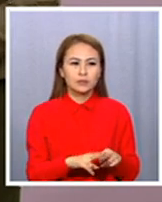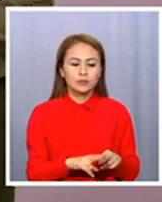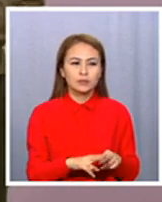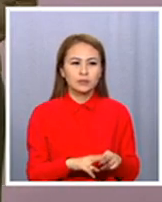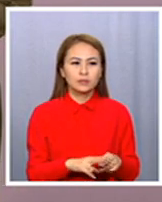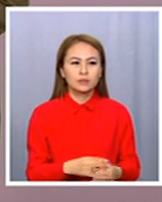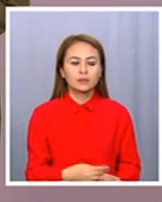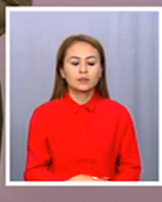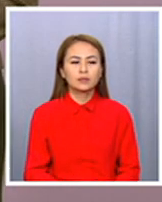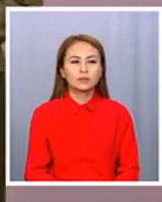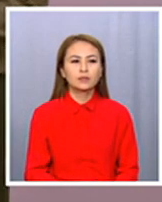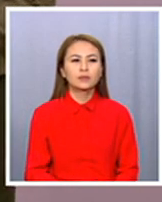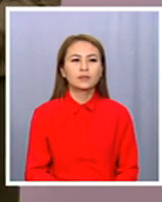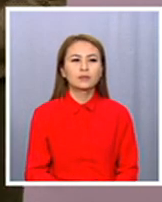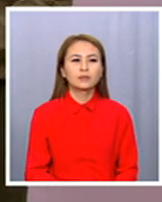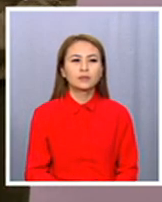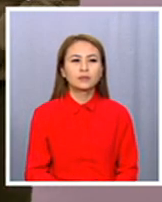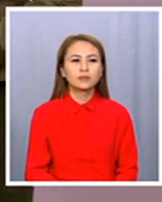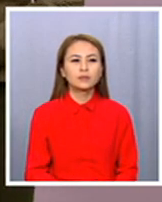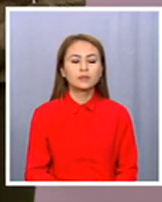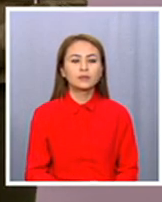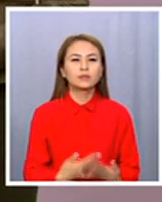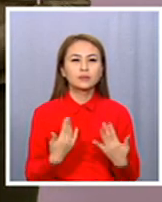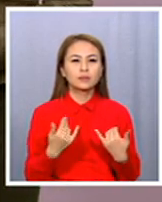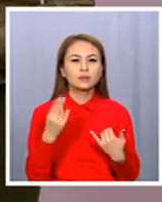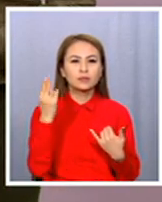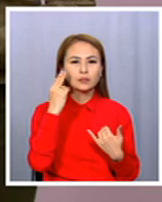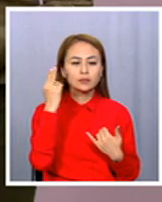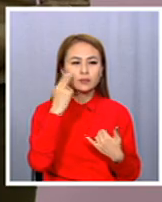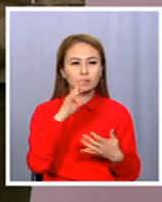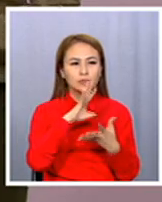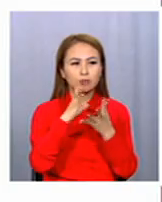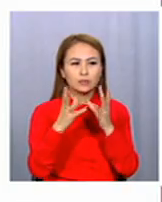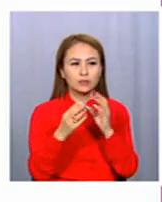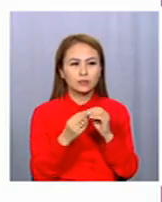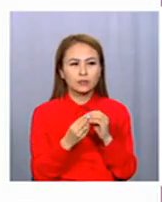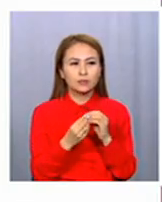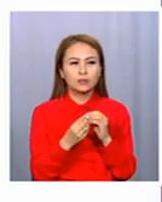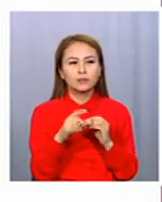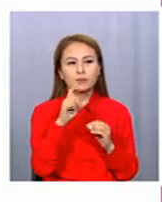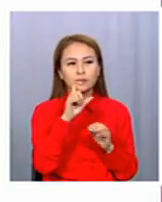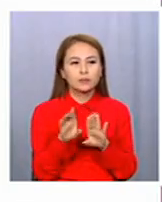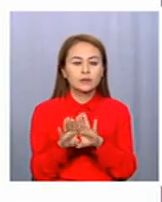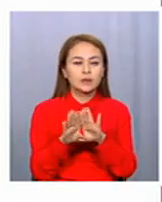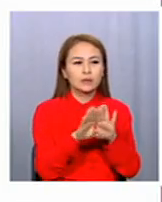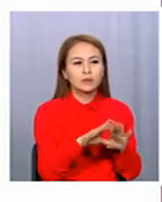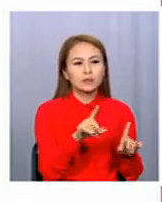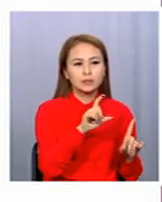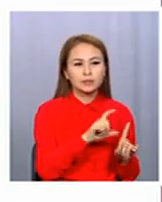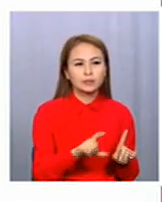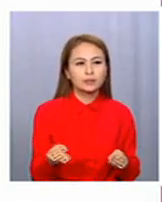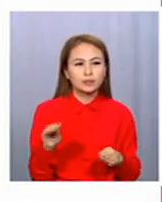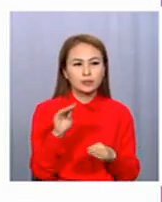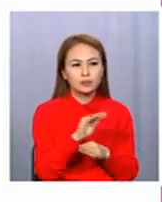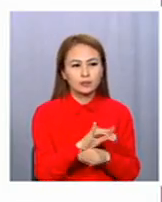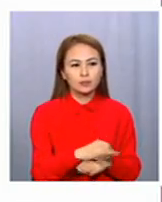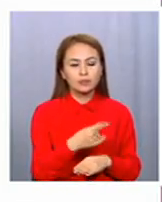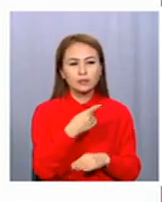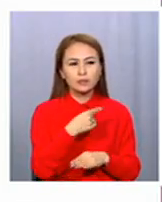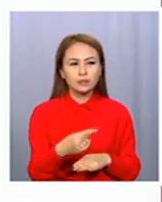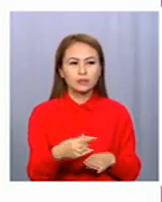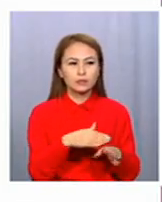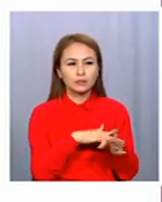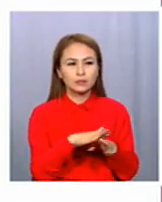болып есептеледі. Бүгінгі сабағымызды қорытындылаймыз. Бөлімі бірдей бөлшектерді қосуды